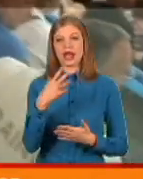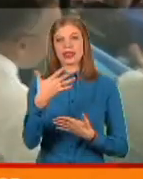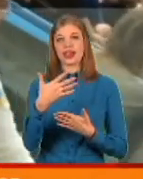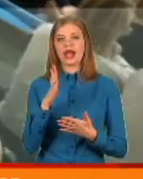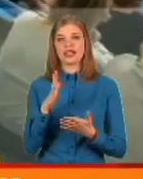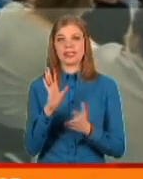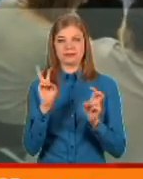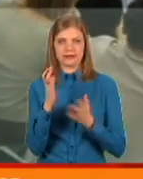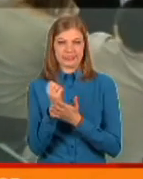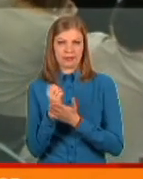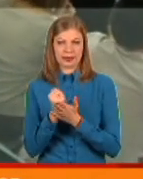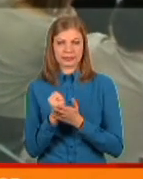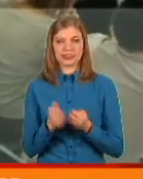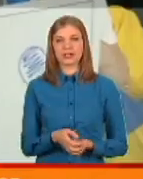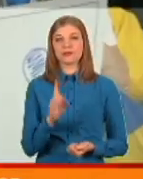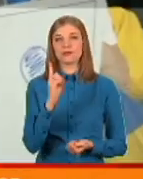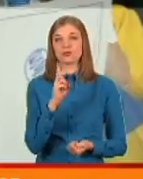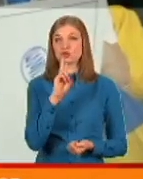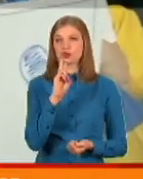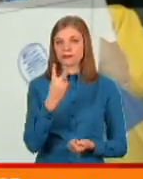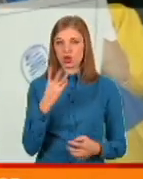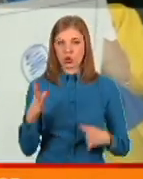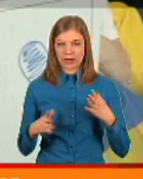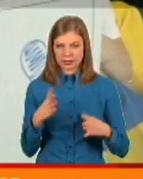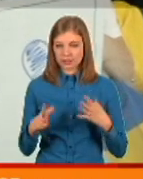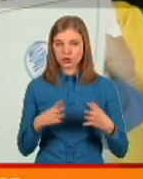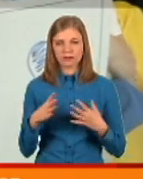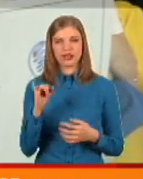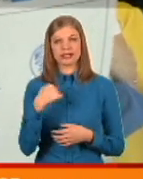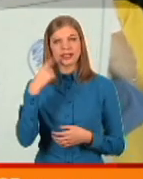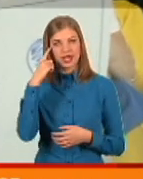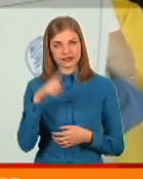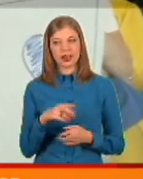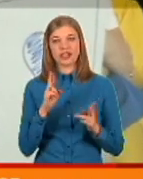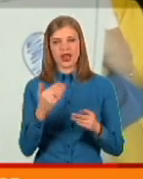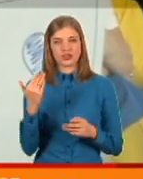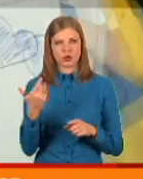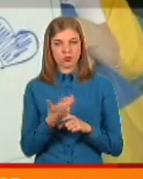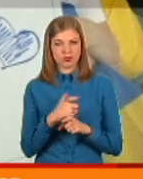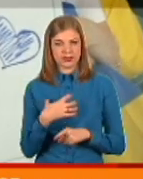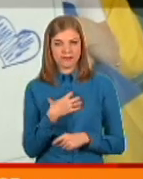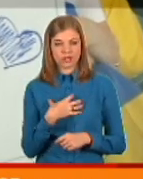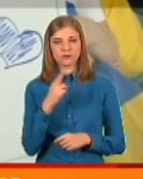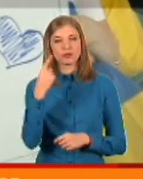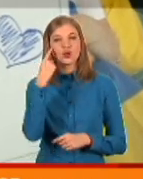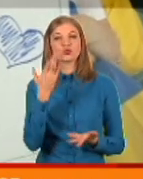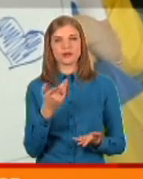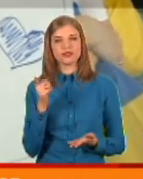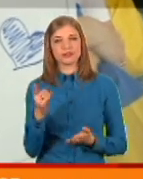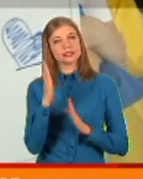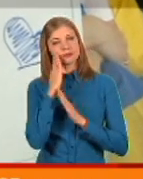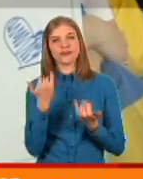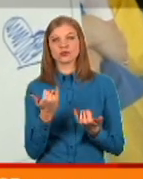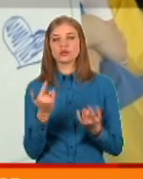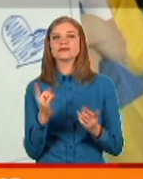складі запасних. Тому це 2 роки тренувань, і я знаю, як для нього це важливо. Як ви думаєте, як він спав